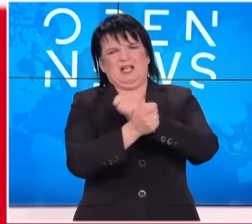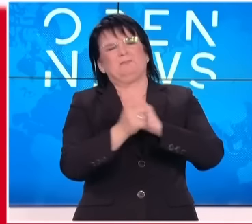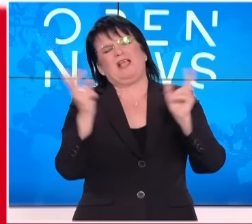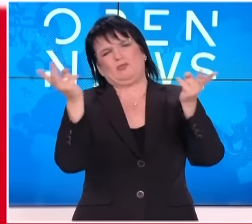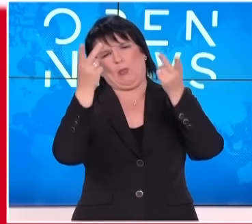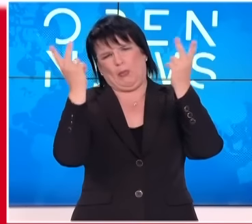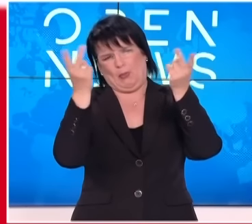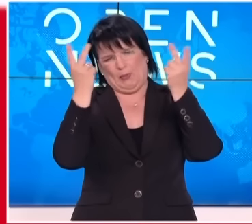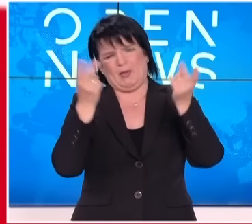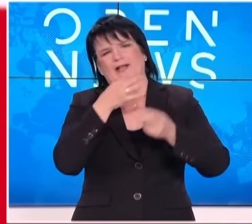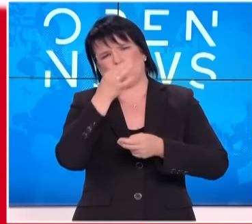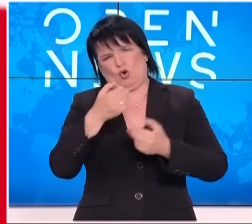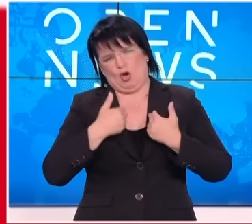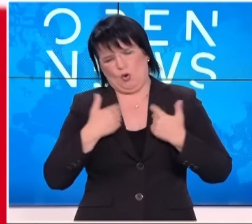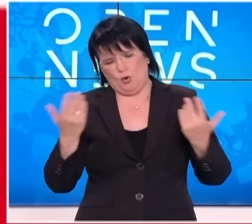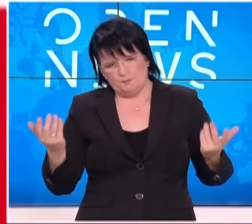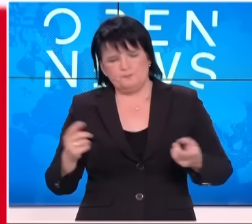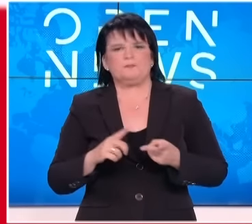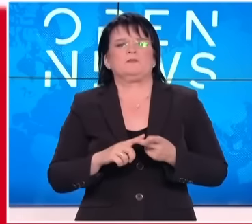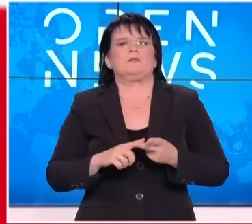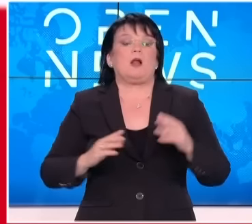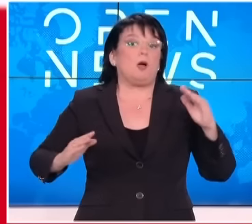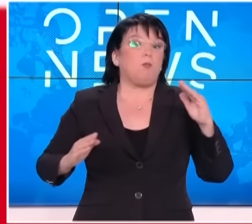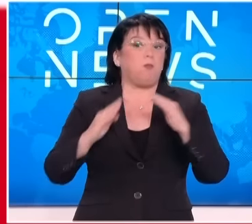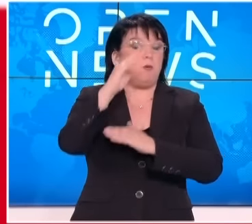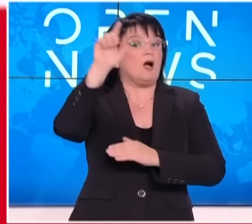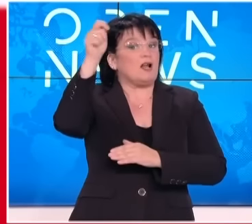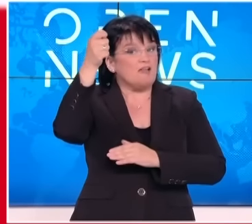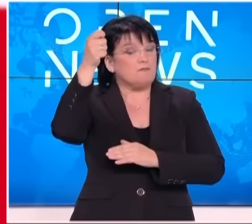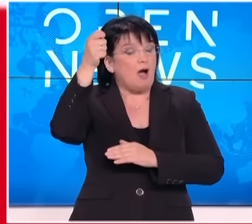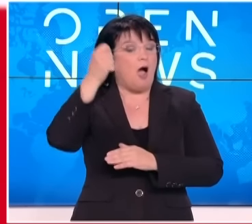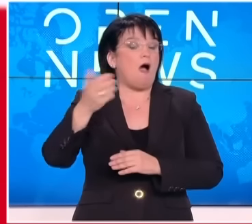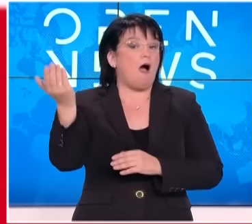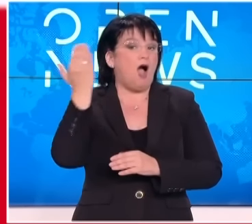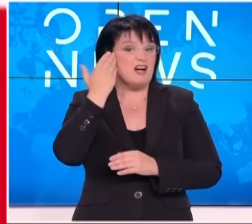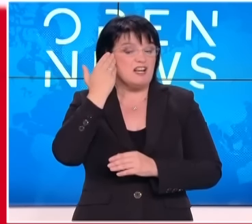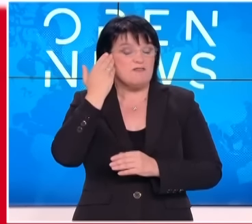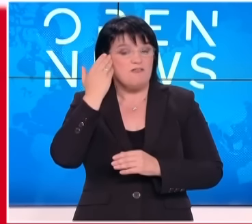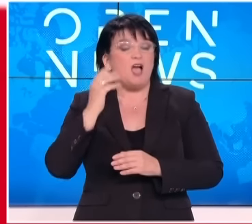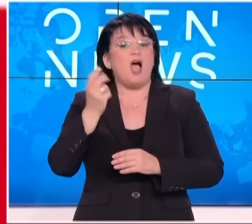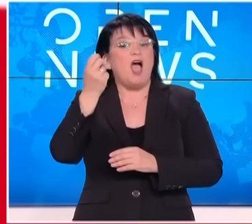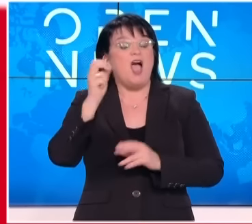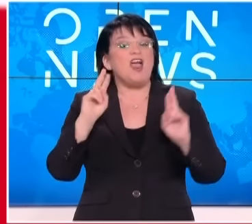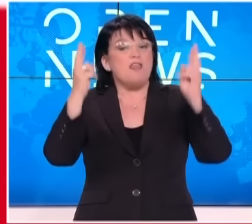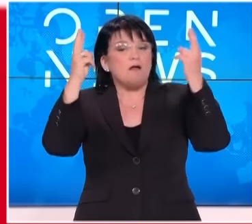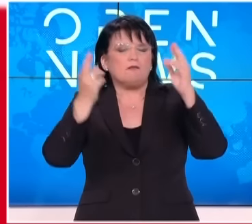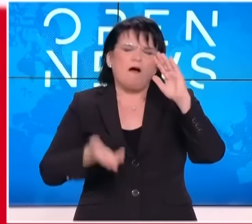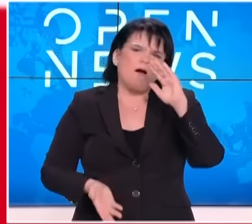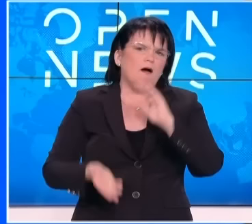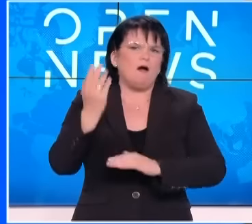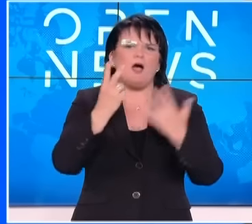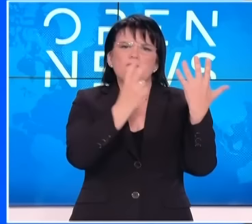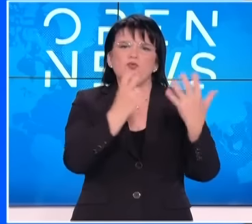τα λέω εγώ αλλά τέλος πάντων έτσι είναι λοιπόν αλλά έχει εκτοξεύσει και το ρεύμα η ακρίβεια και το κόστος της ενέργειας είναι τεράστιο